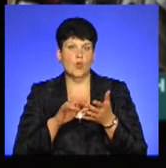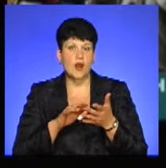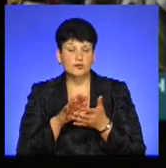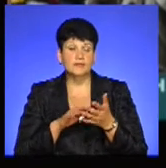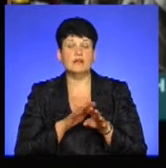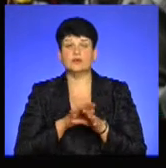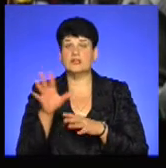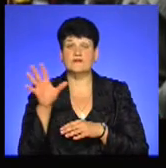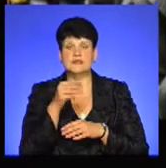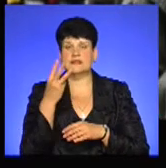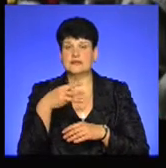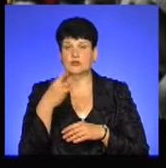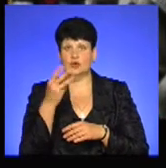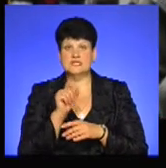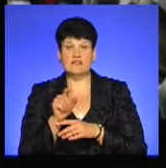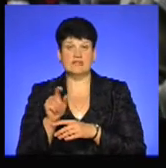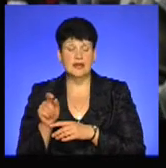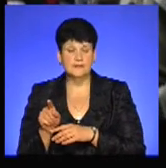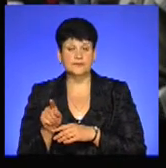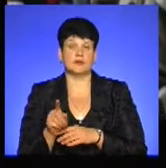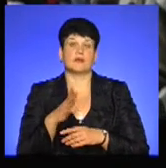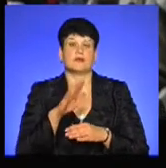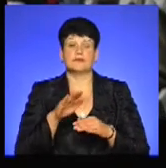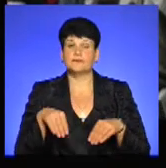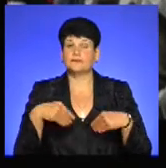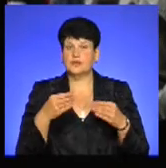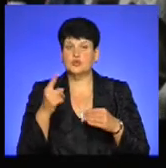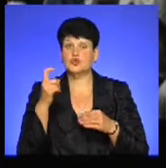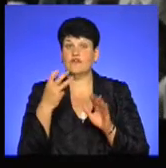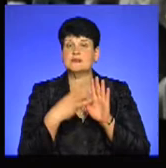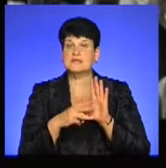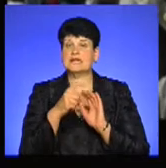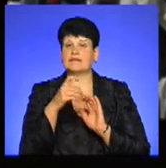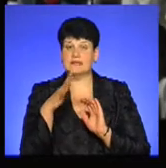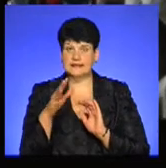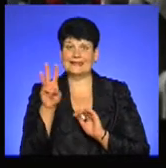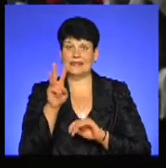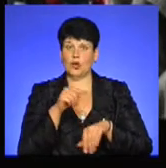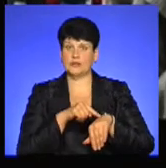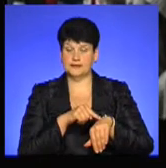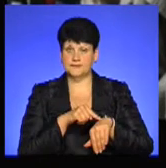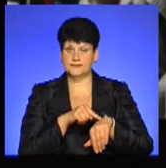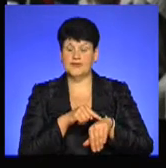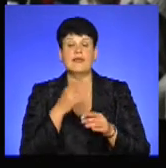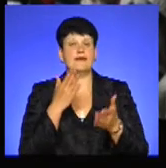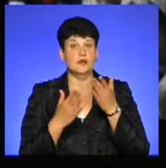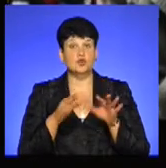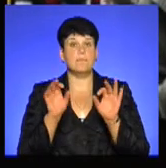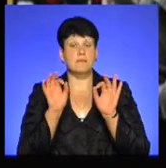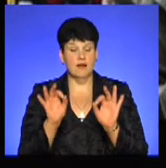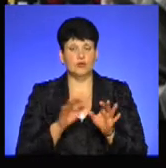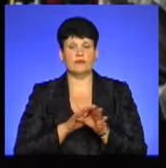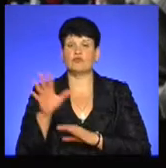усіх 33 завдань абітурієнти матимуть 180 хвилин, тобто 3 години. Якщо правильно виконати